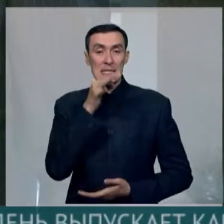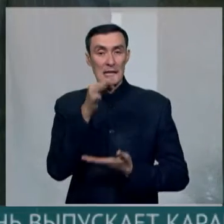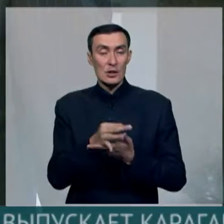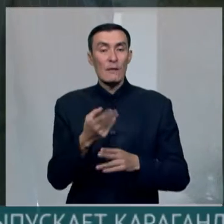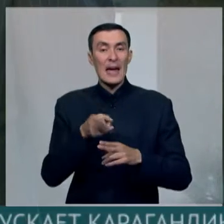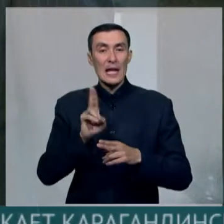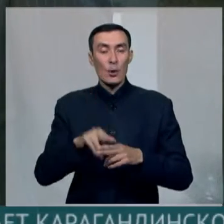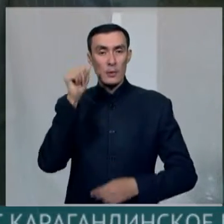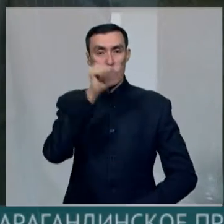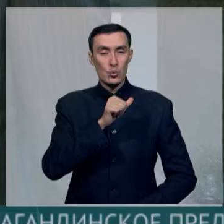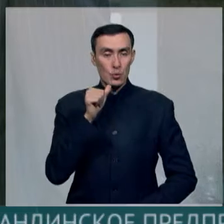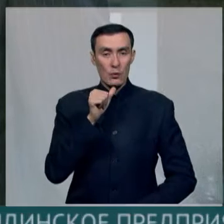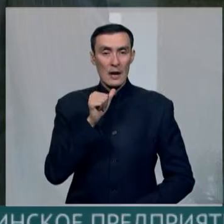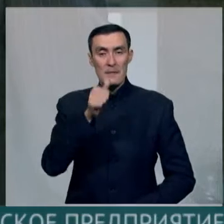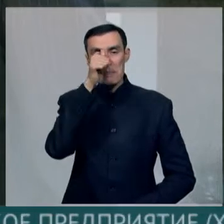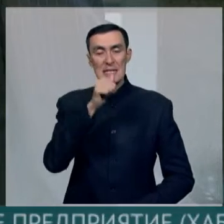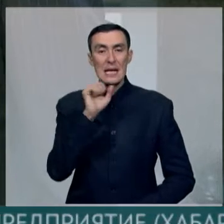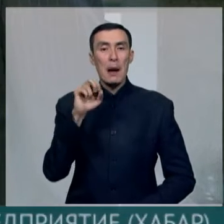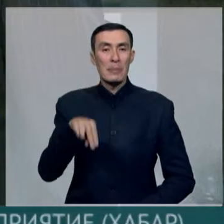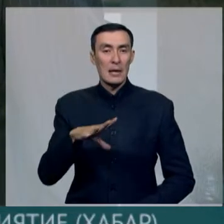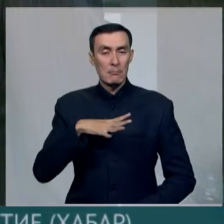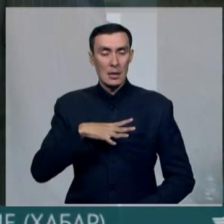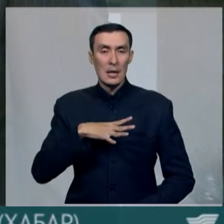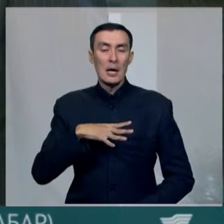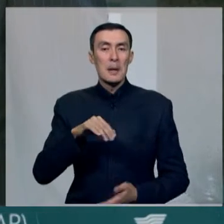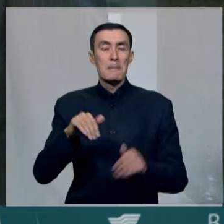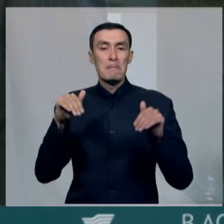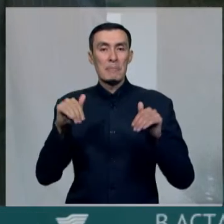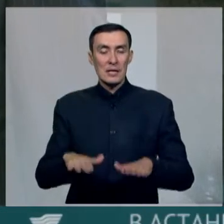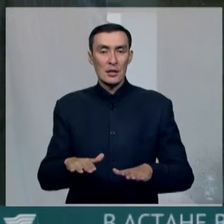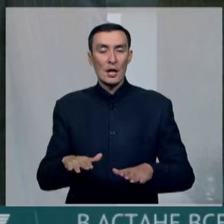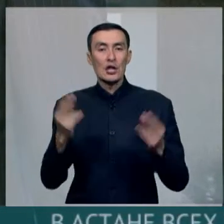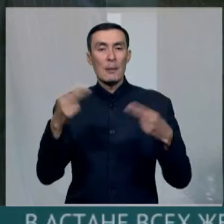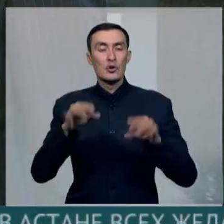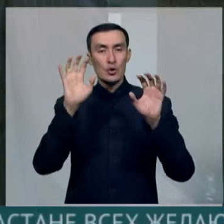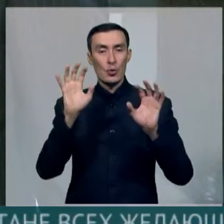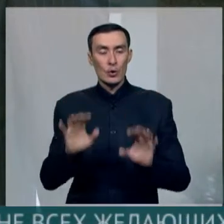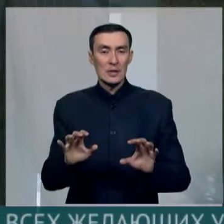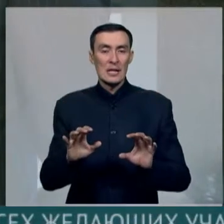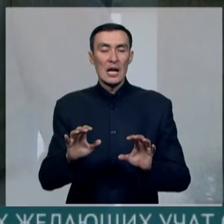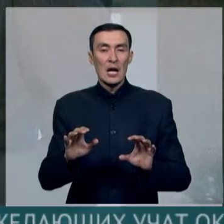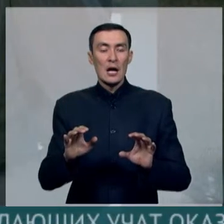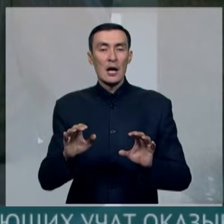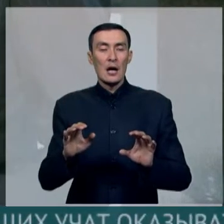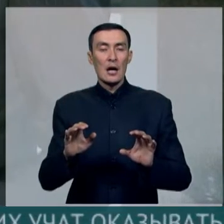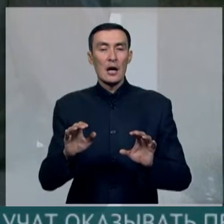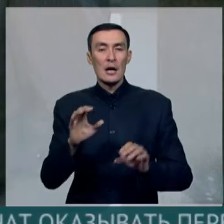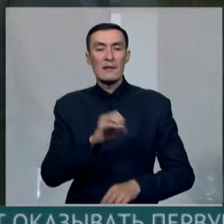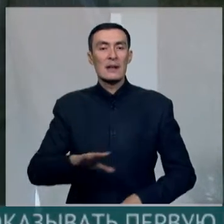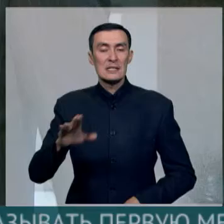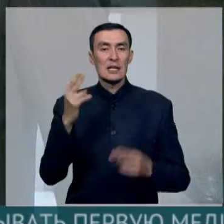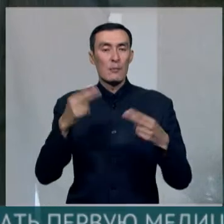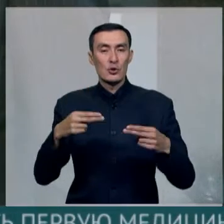в этом году, в апреле месяце, был принят таможенный кодекс Евразийского экономического союза. И теперь